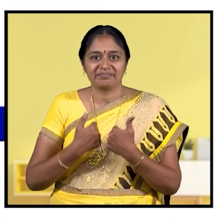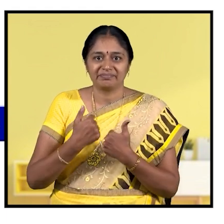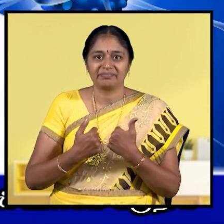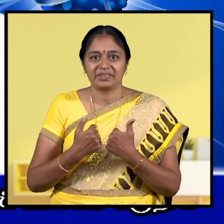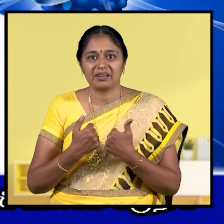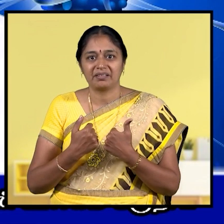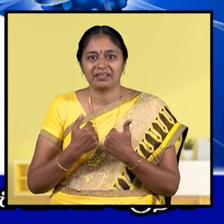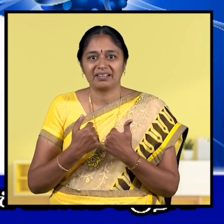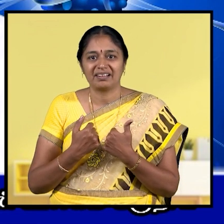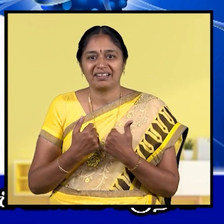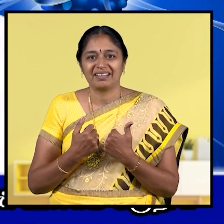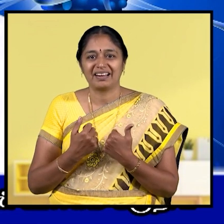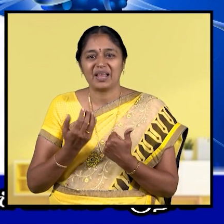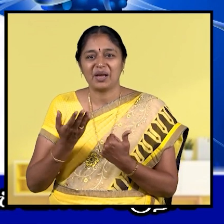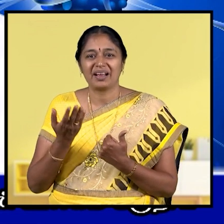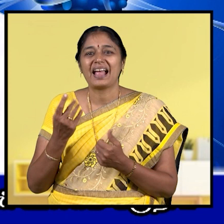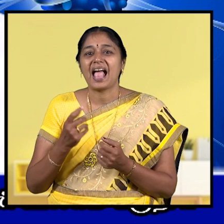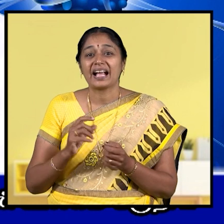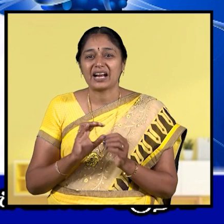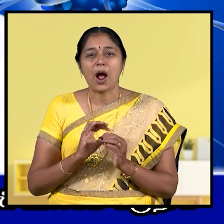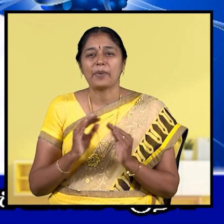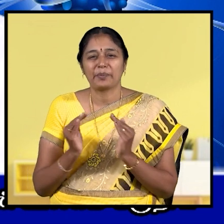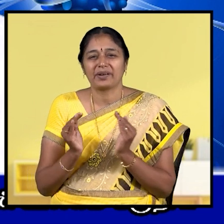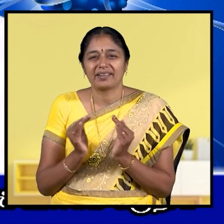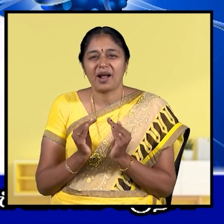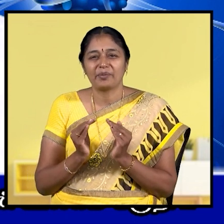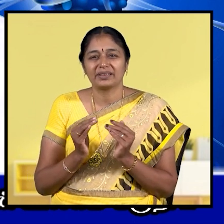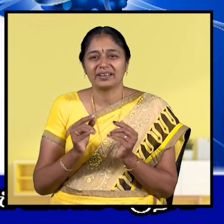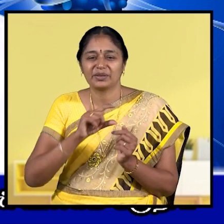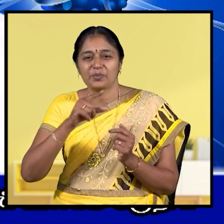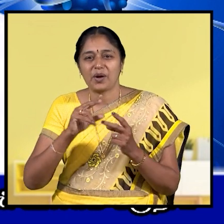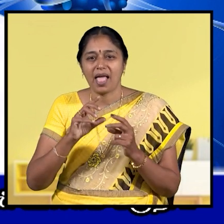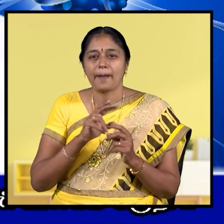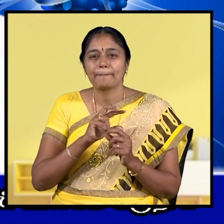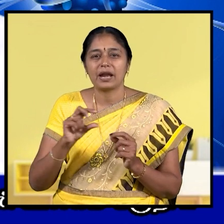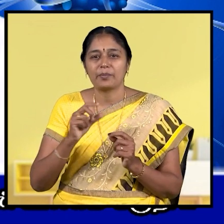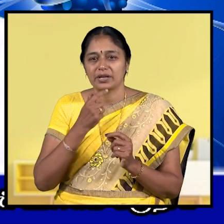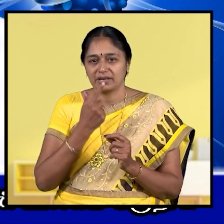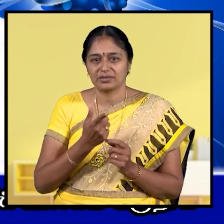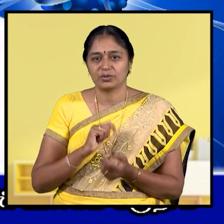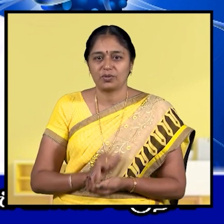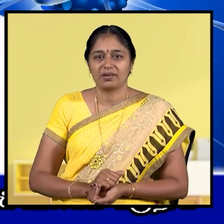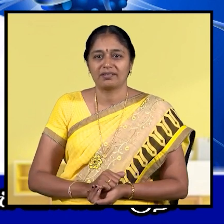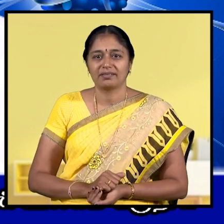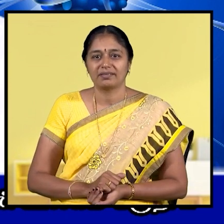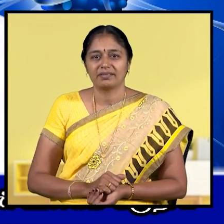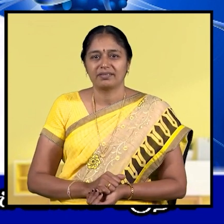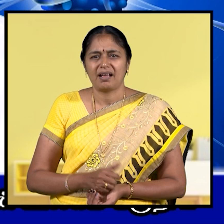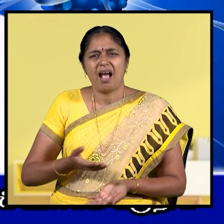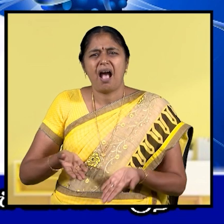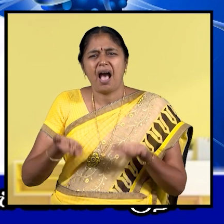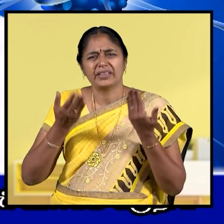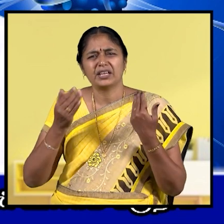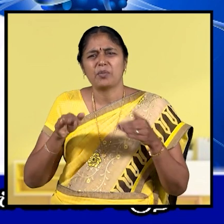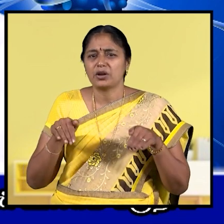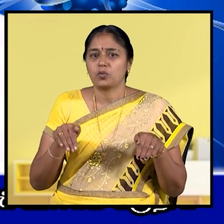பழமை சொல்லுவாங்க, நாய்க்கு வேலை இல்லை நிற்க நேரம் இல்லைன்னு. அதே போல் இந்த நோய் கிருமி ஏற்கனவே உள்ள வெள்ளையனுக்கு கூட போராடிட்டு இருக்க போது நாம் அதிகமான ஒரு